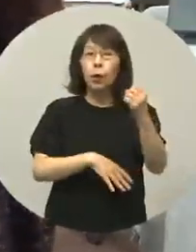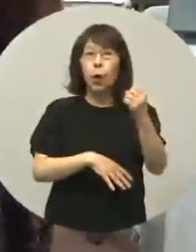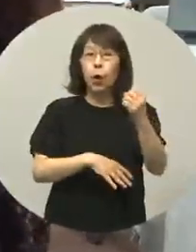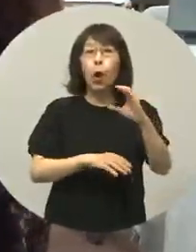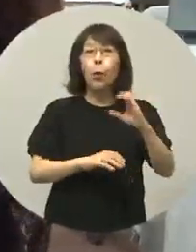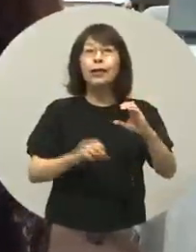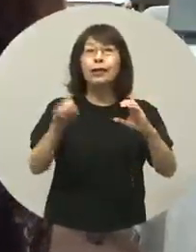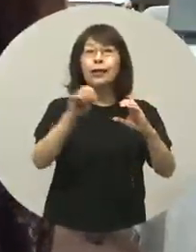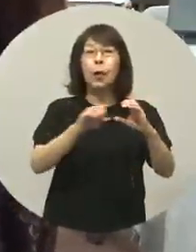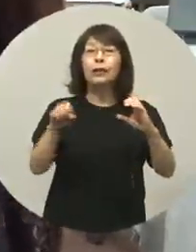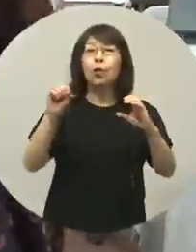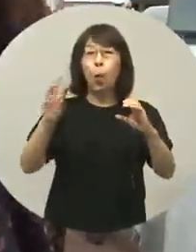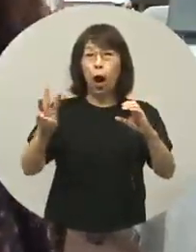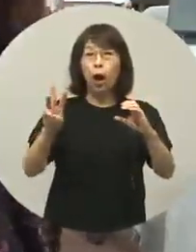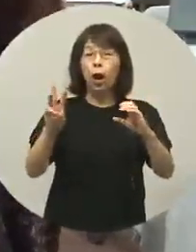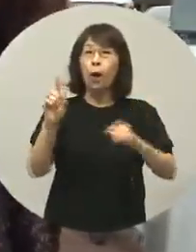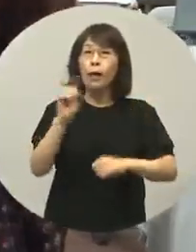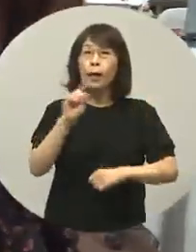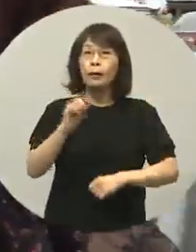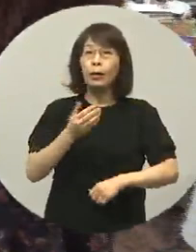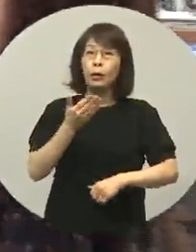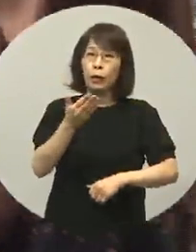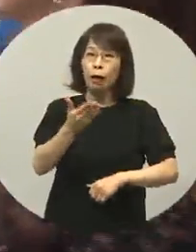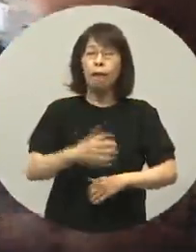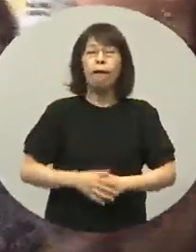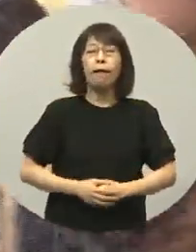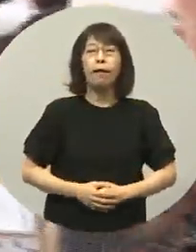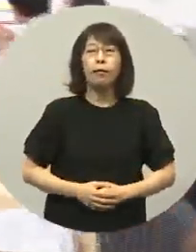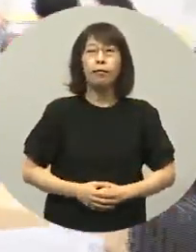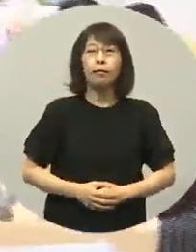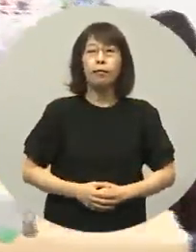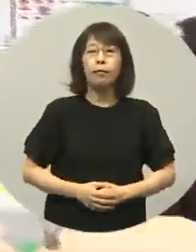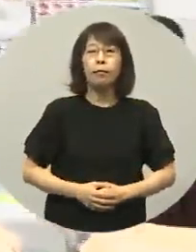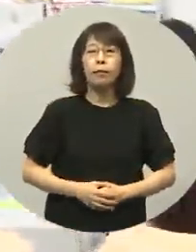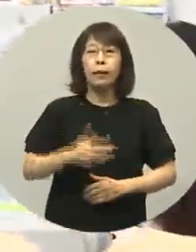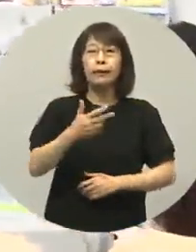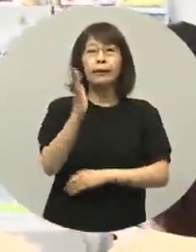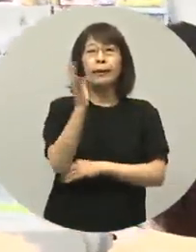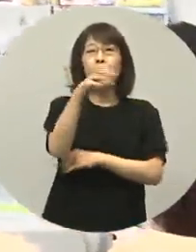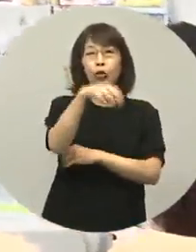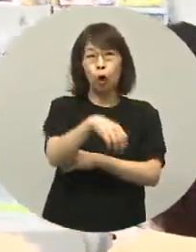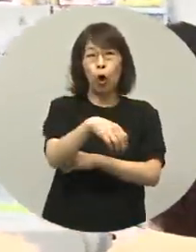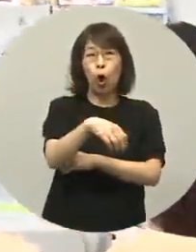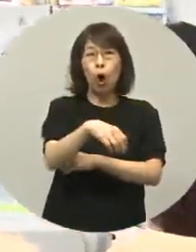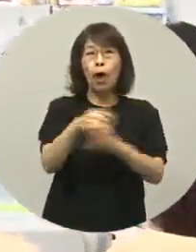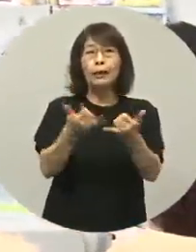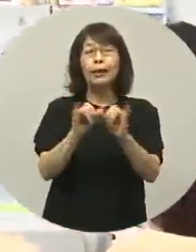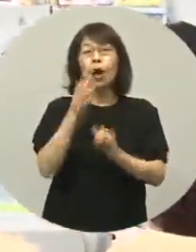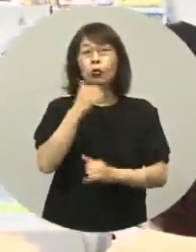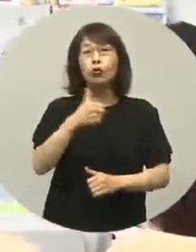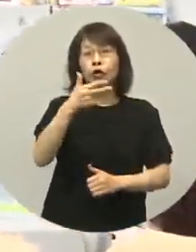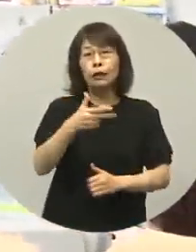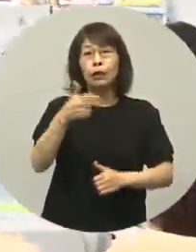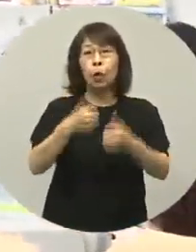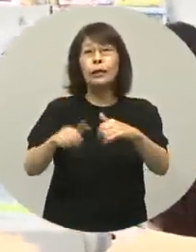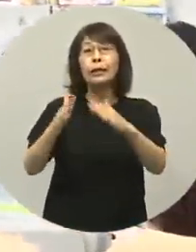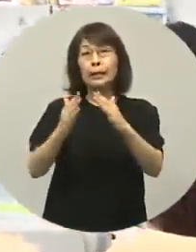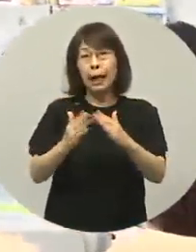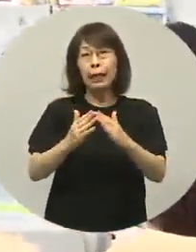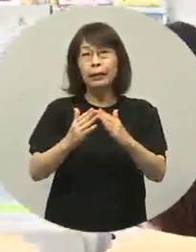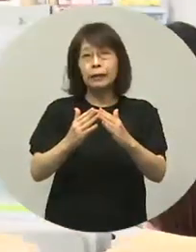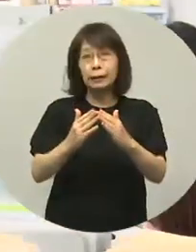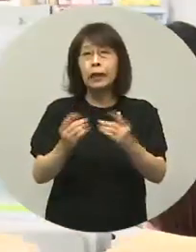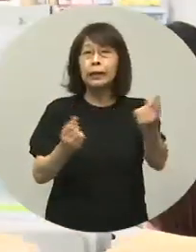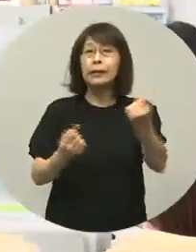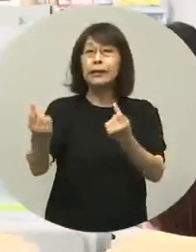ソーシャルワーカーというのはどういったものなんですか？ はい、役所とかですね、社協っていうところにこ